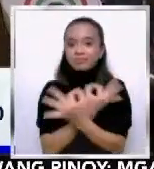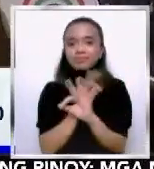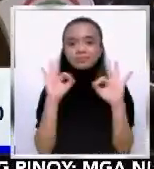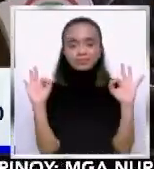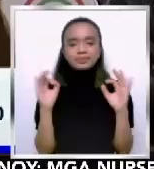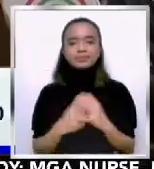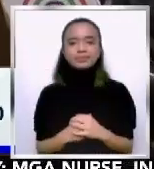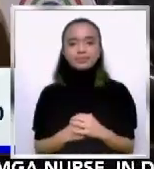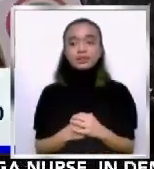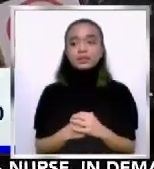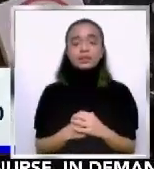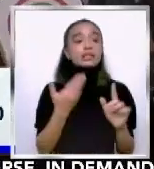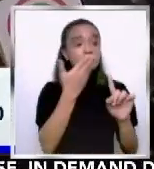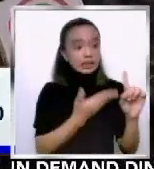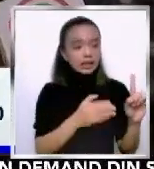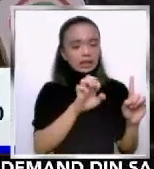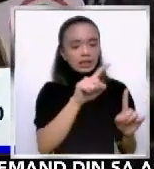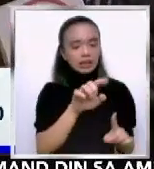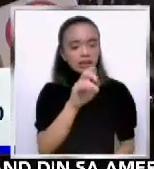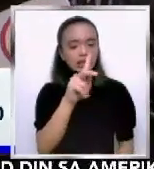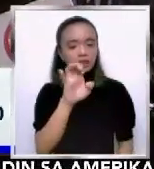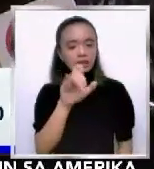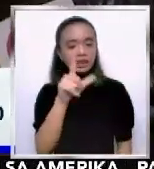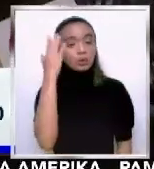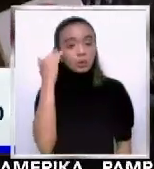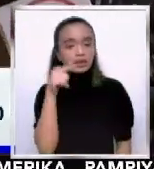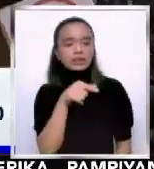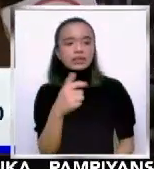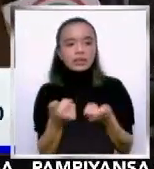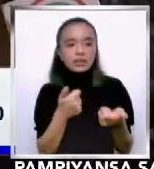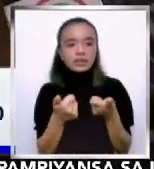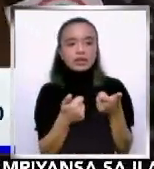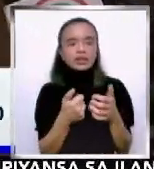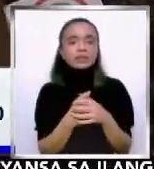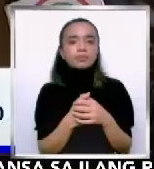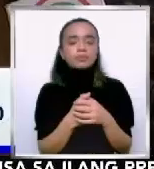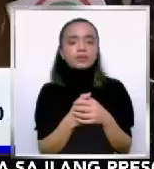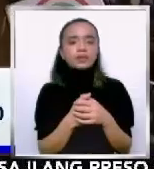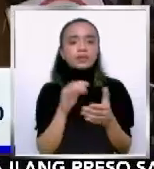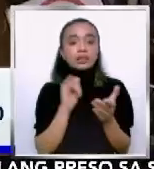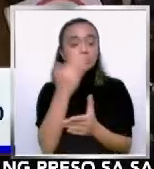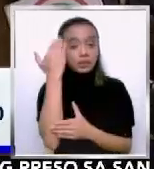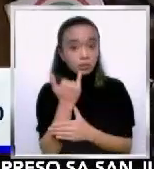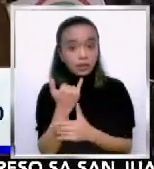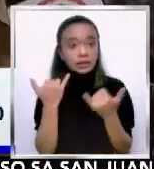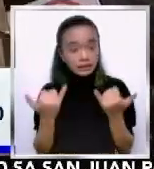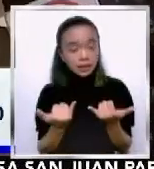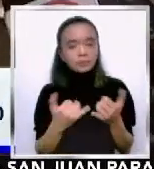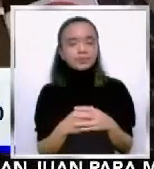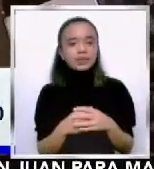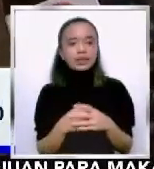si Ezekiel na mapensyan po kasi nasa good standing po siya at qualified po siya sa pensya. So kaya ngayon po, ibibigay po